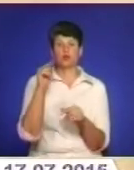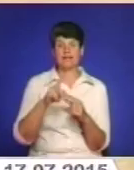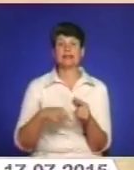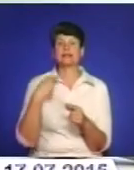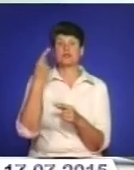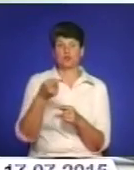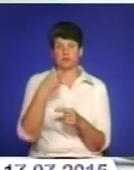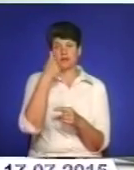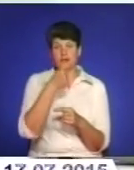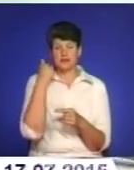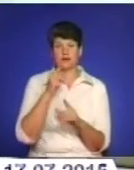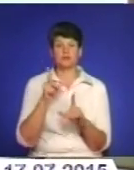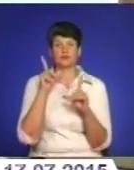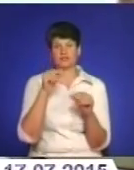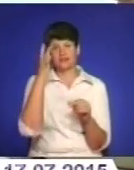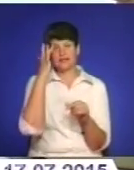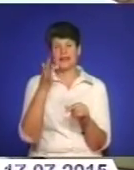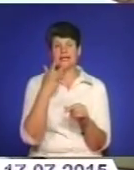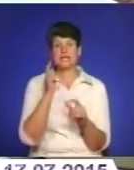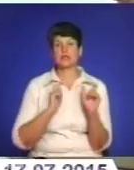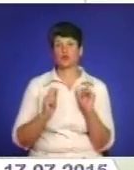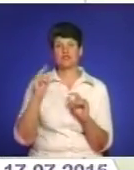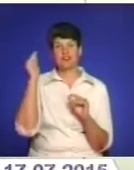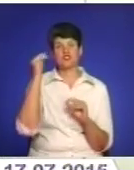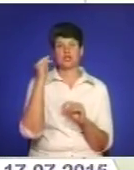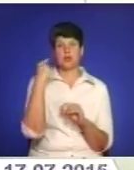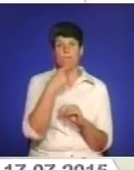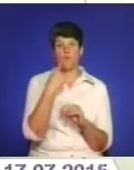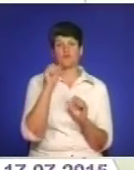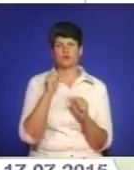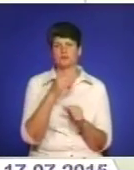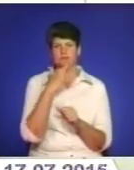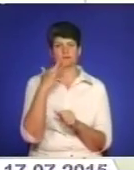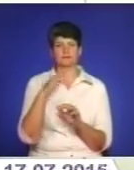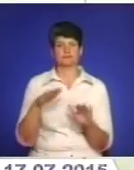наступного року відвідати літні курси з вивчення мови зможуть сотні школярів.